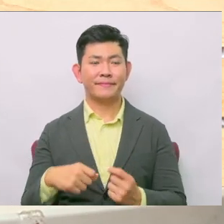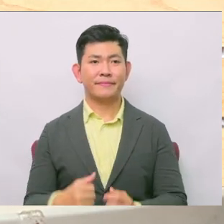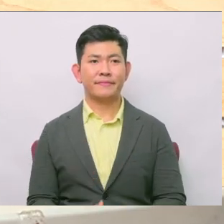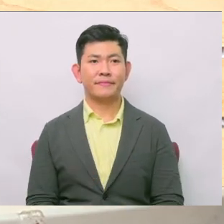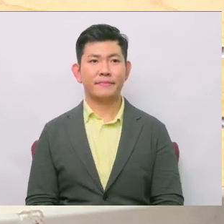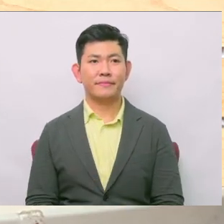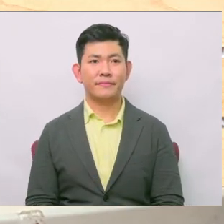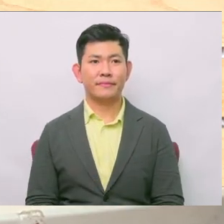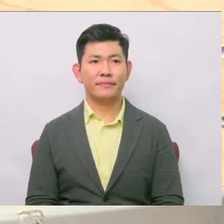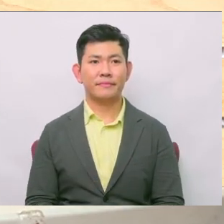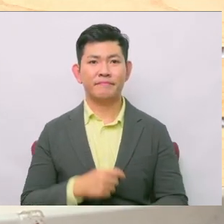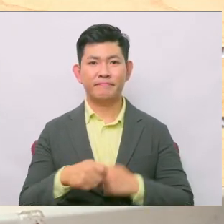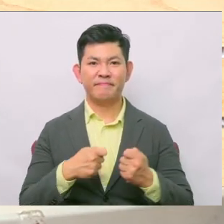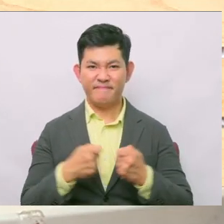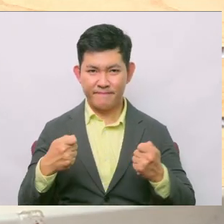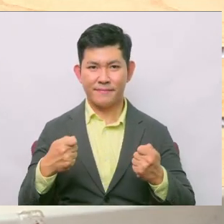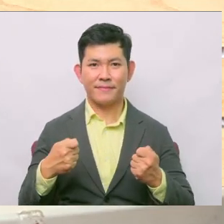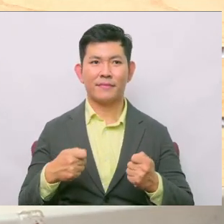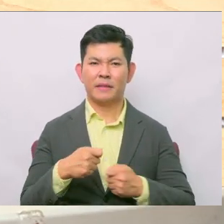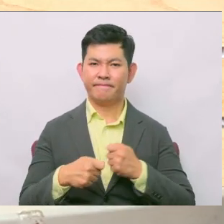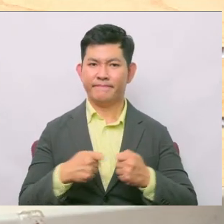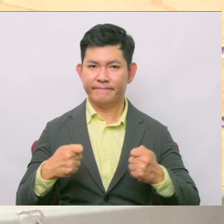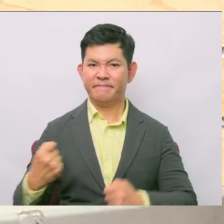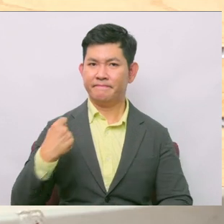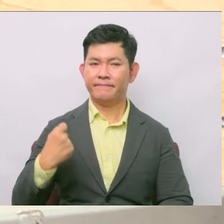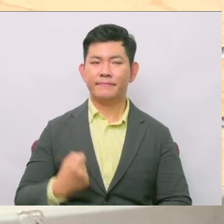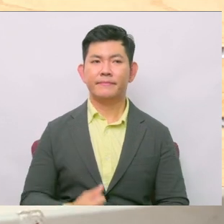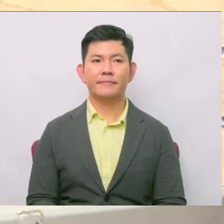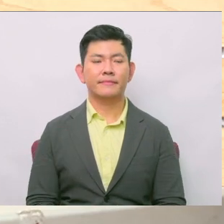มัดให้แน่นเลยใช่ไหมคะ ใช่ค่ะมัดให้แน่นเลยค่ะ